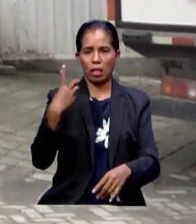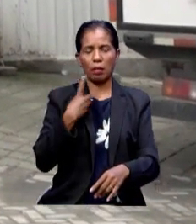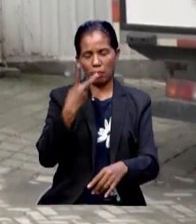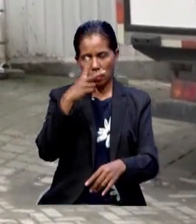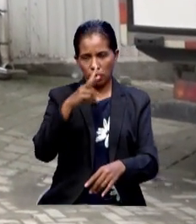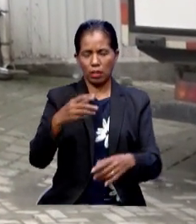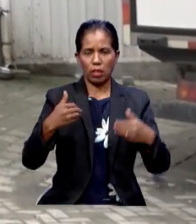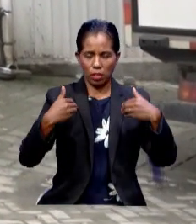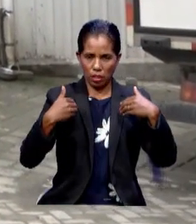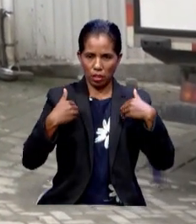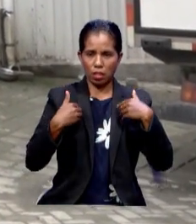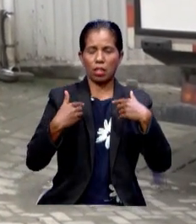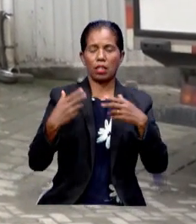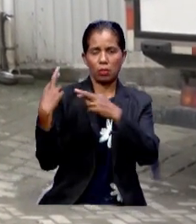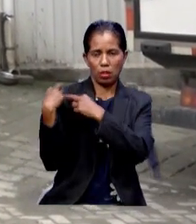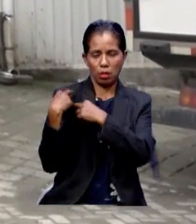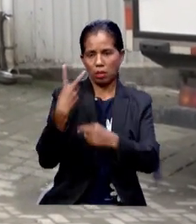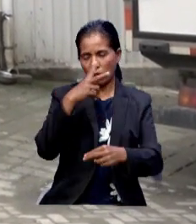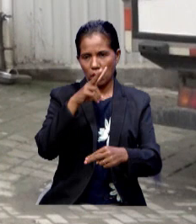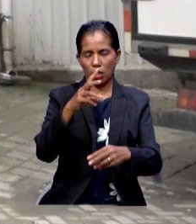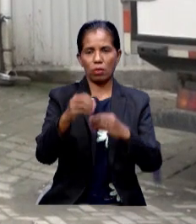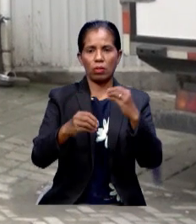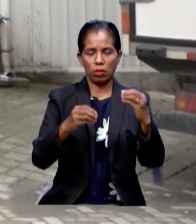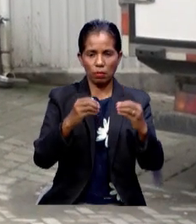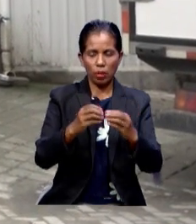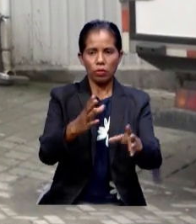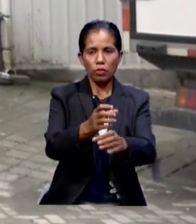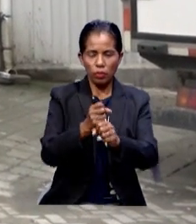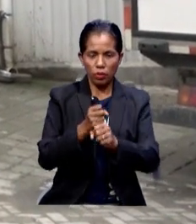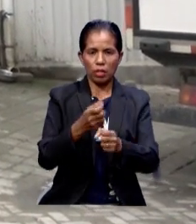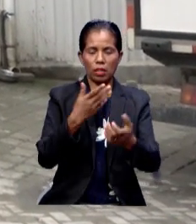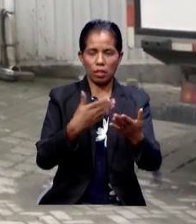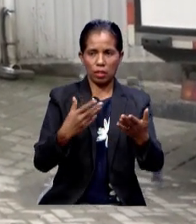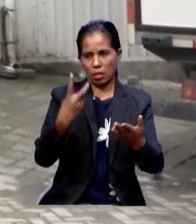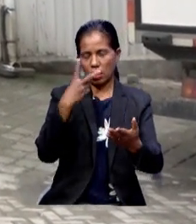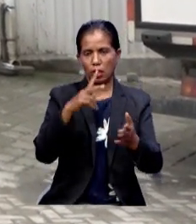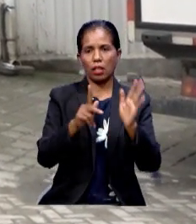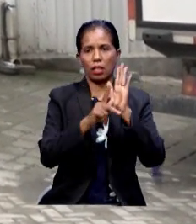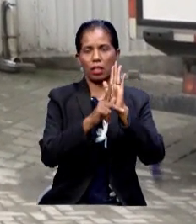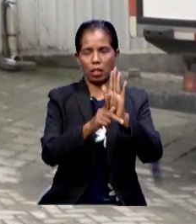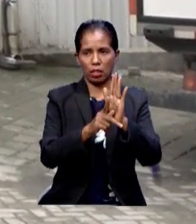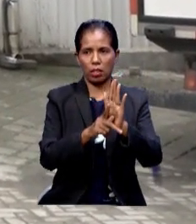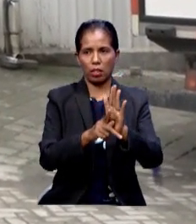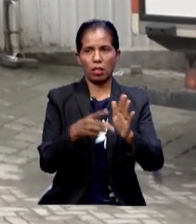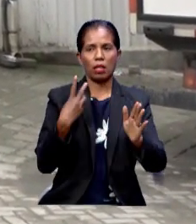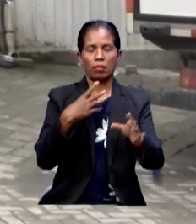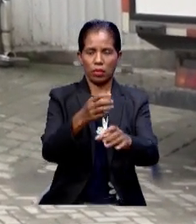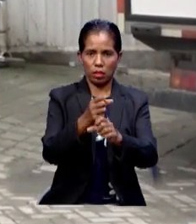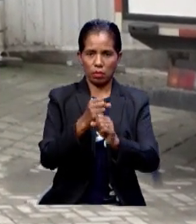i obrigasaun para tu mai akompanya inspesaun o case nebe amisimu